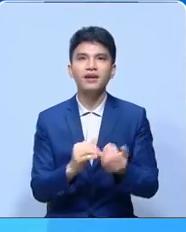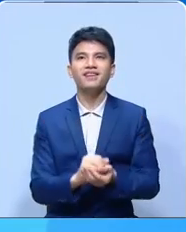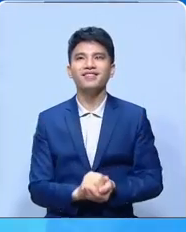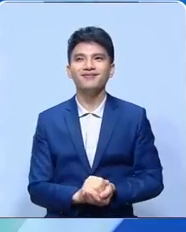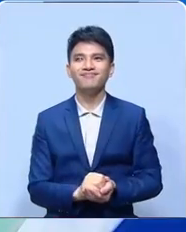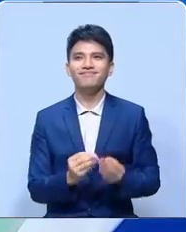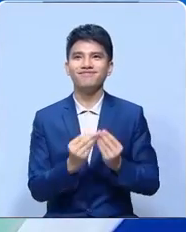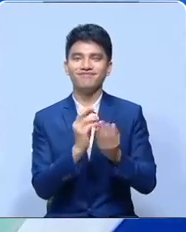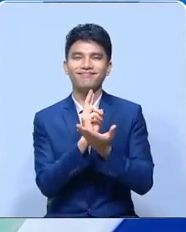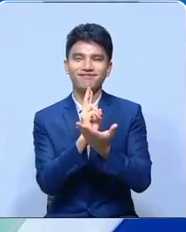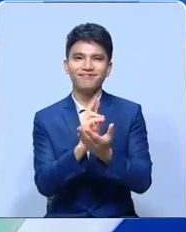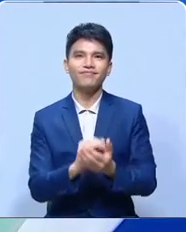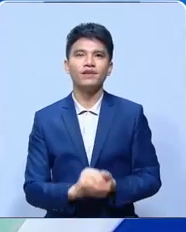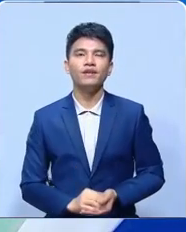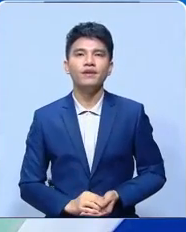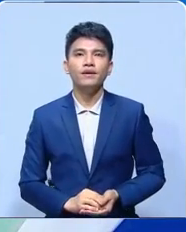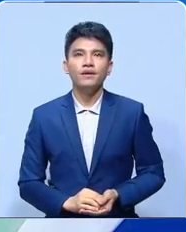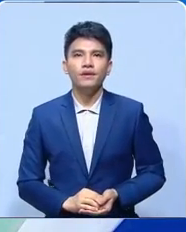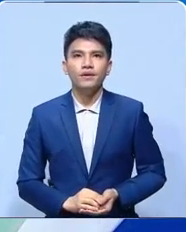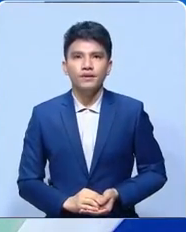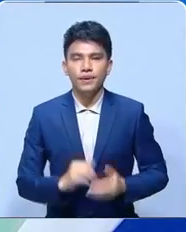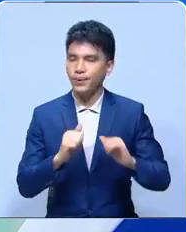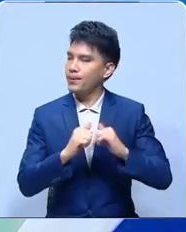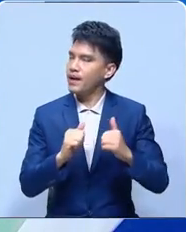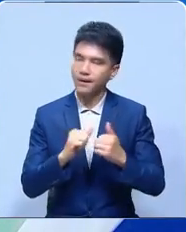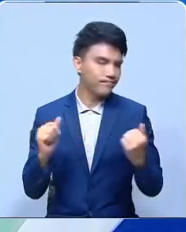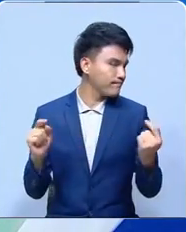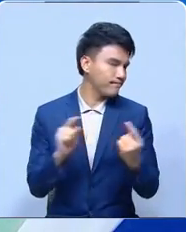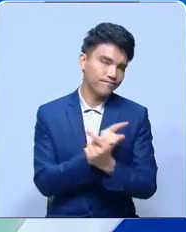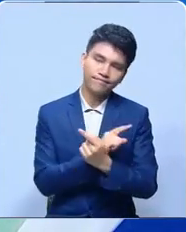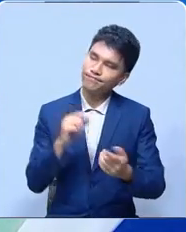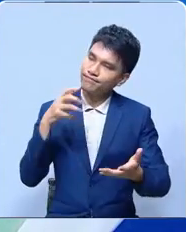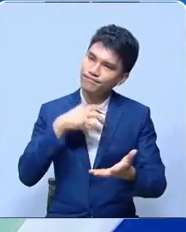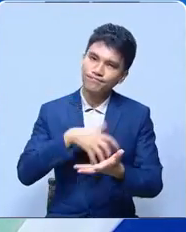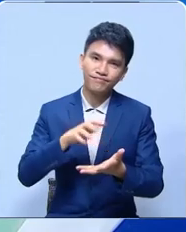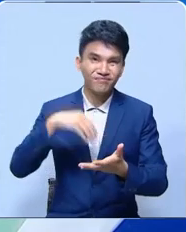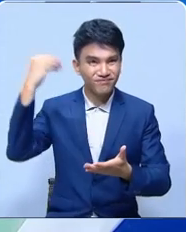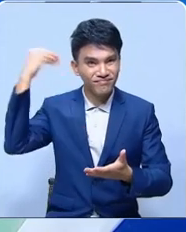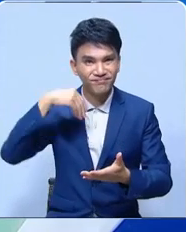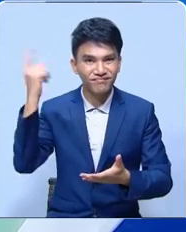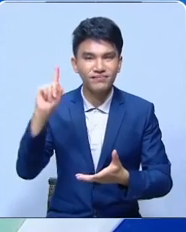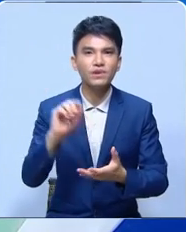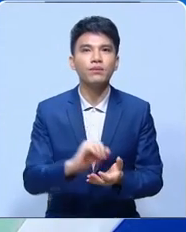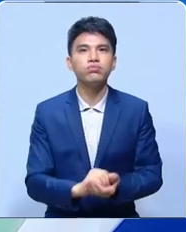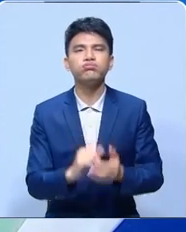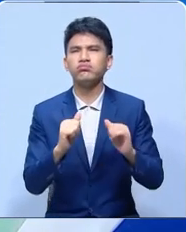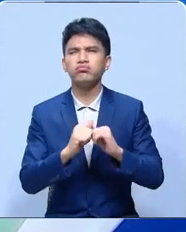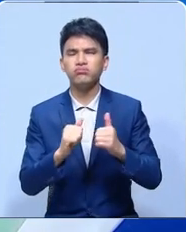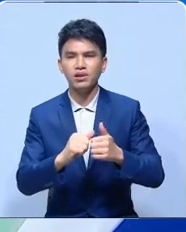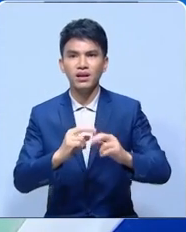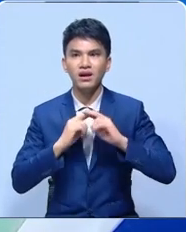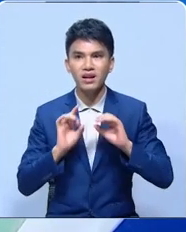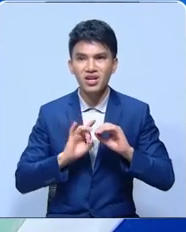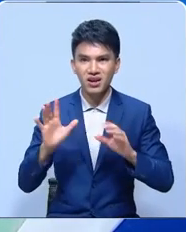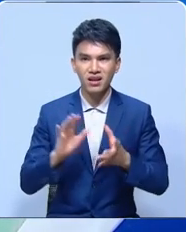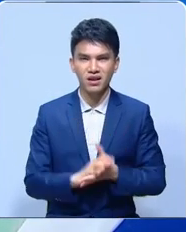ดูพิษภัยยาเสพติดกันหน่อยไหมเป็นปัญหาสังคมมีให้รายงานกันทุกวันคือมันไม่ได้เดือดร้อนแต่ตัวเองไปติดมันอย่